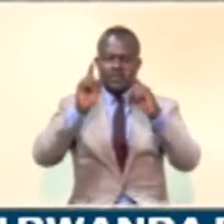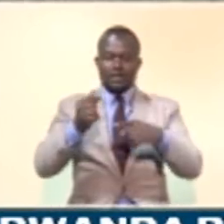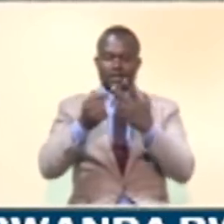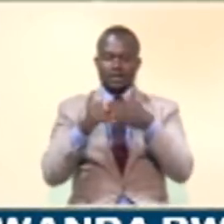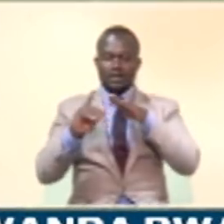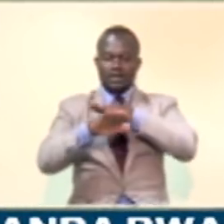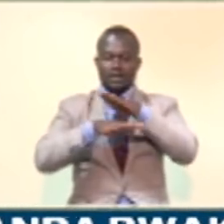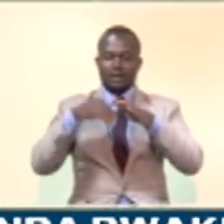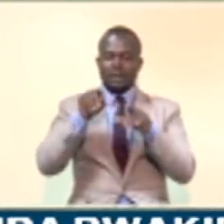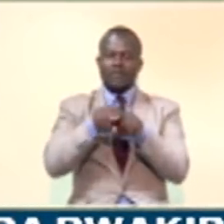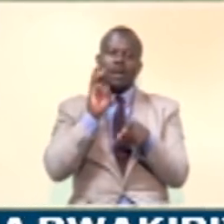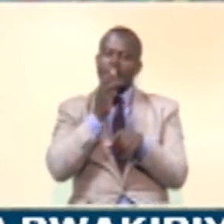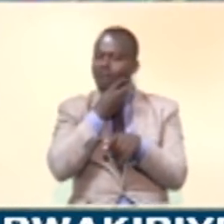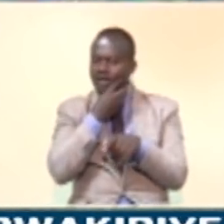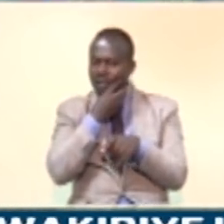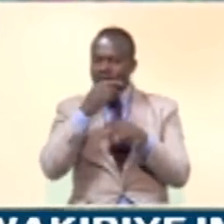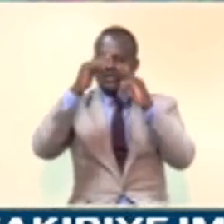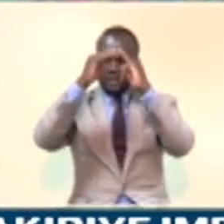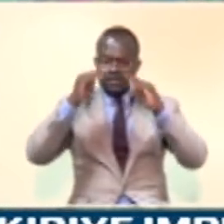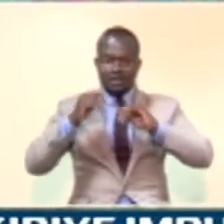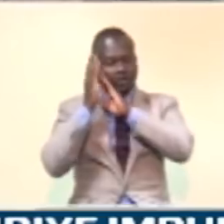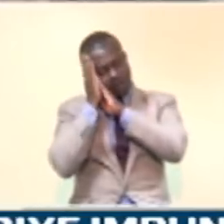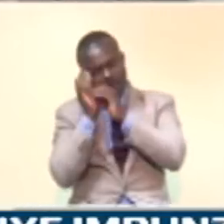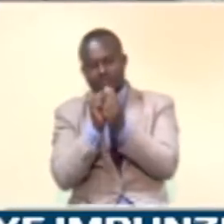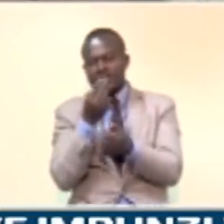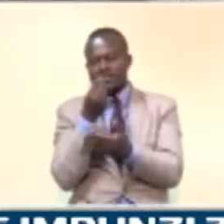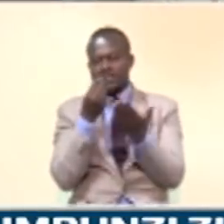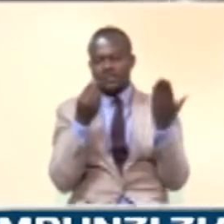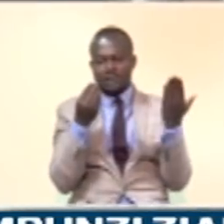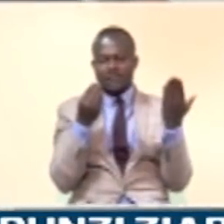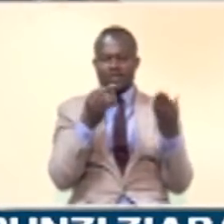iby'ibanze nkenerwa nk'amazi amahema ibiryamirwa n'ibiribwa